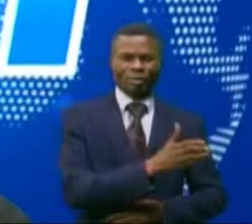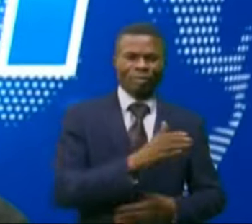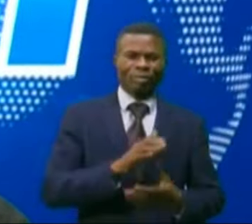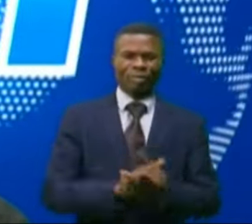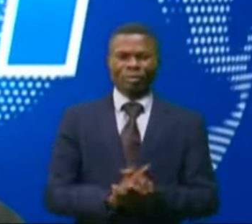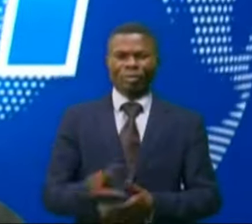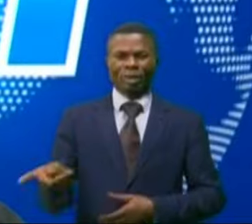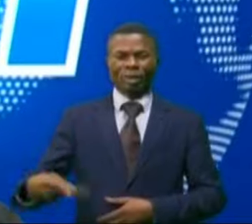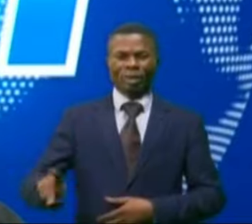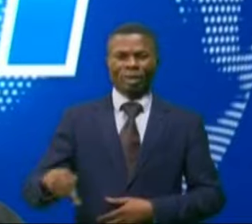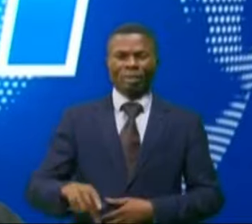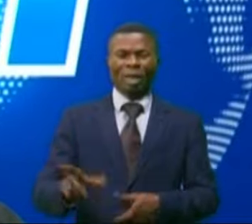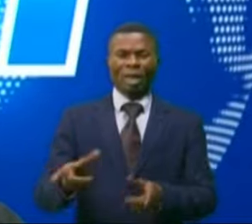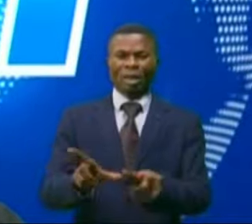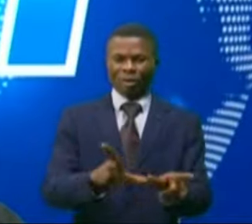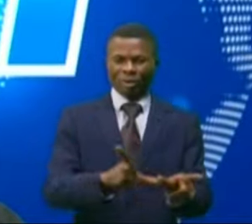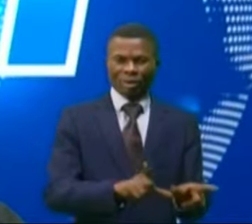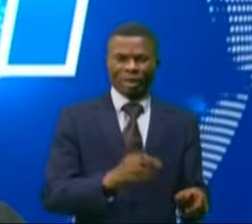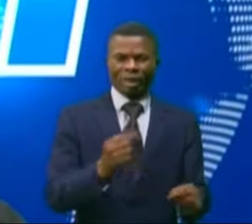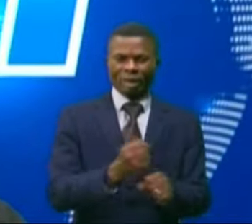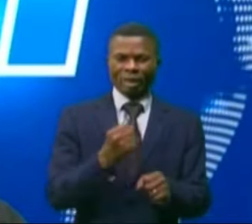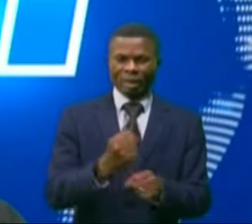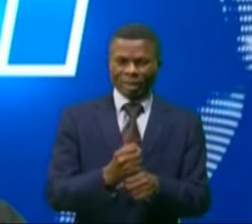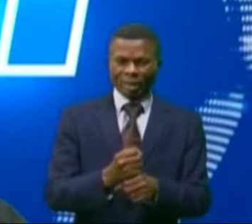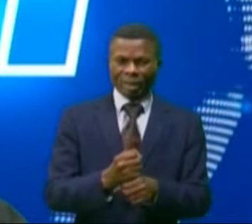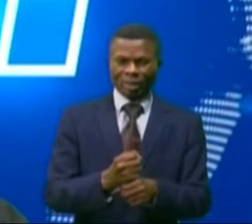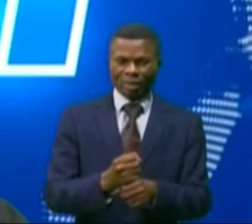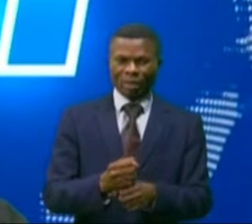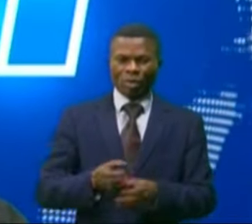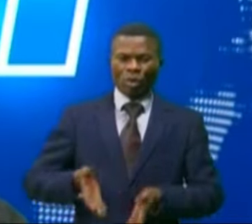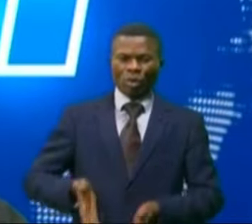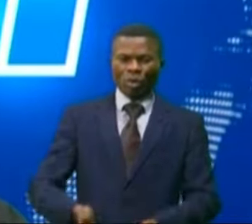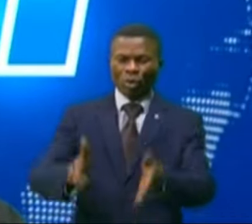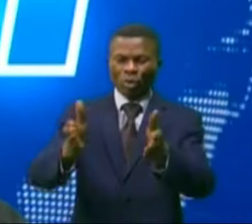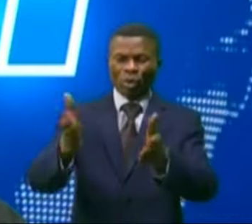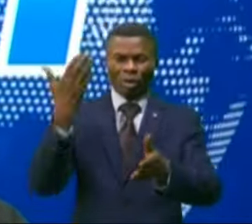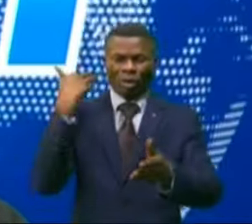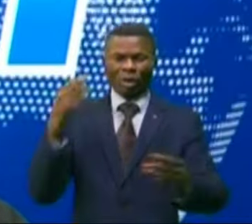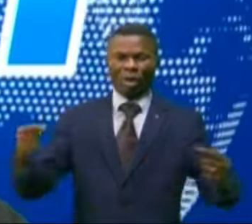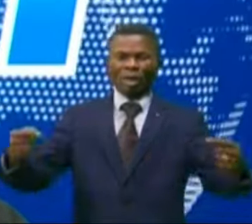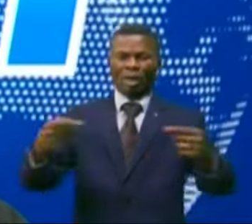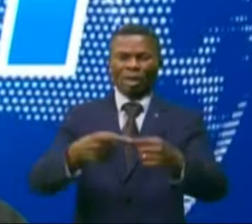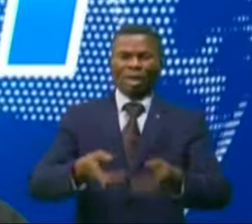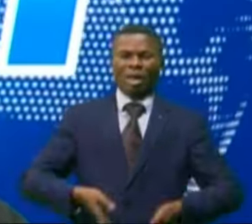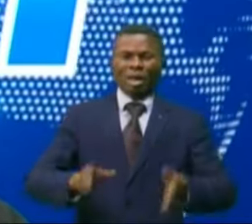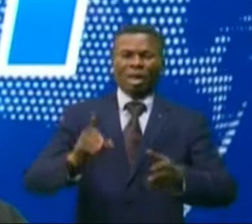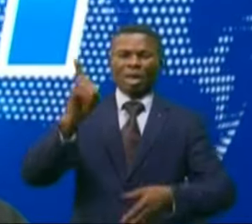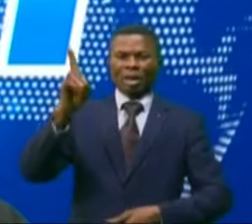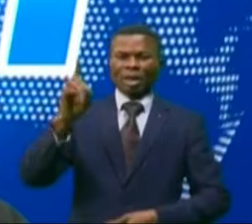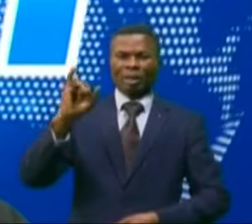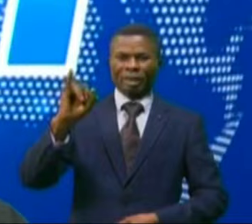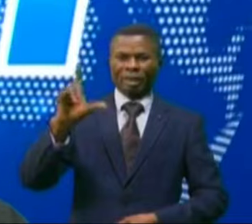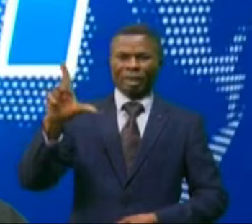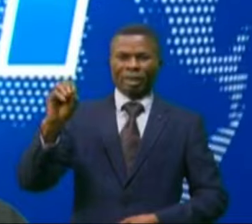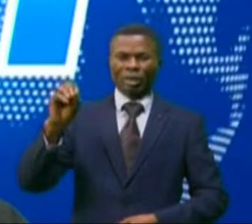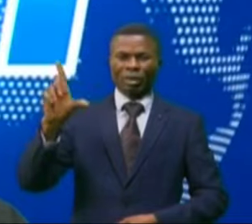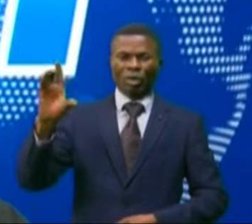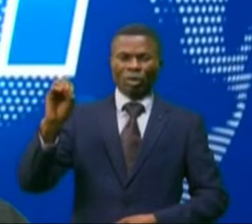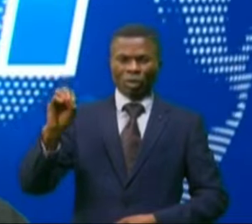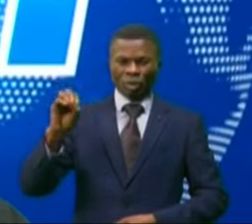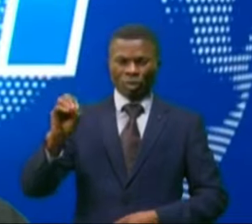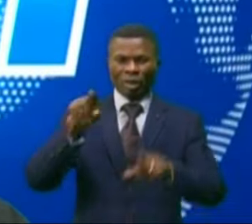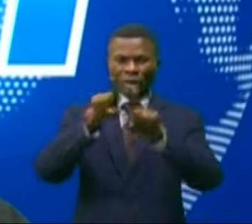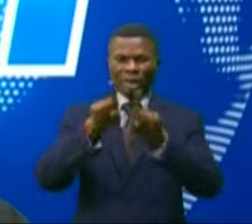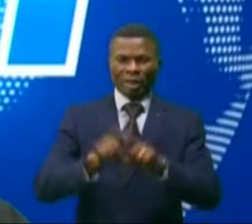Dans la province du Lualaba, les travaux d'aménagement d'un collecteur d'eau au croisement des avenues du Lolo et Sendoué, situé dans la commune